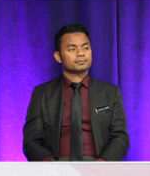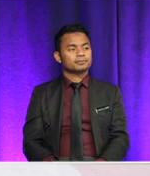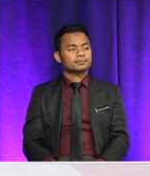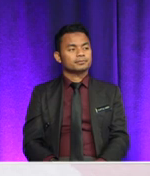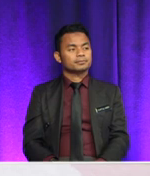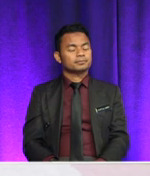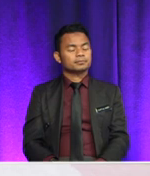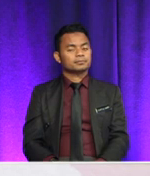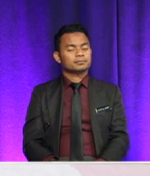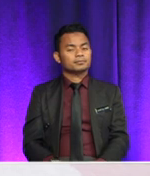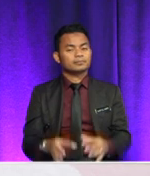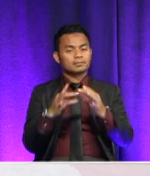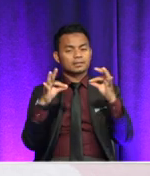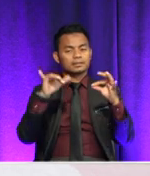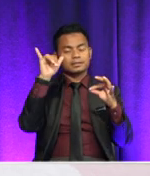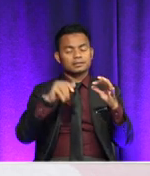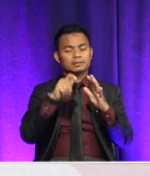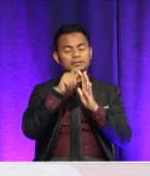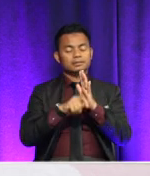yang terakhir